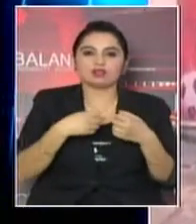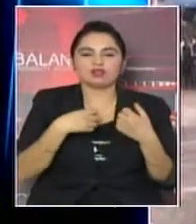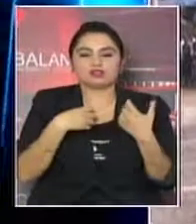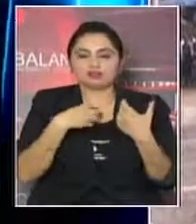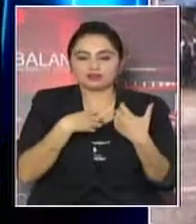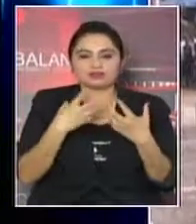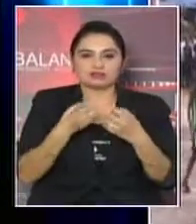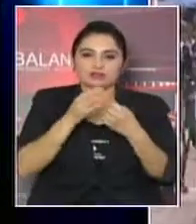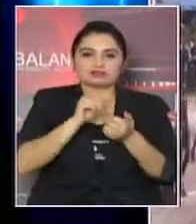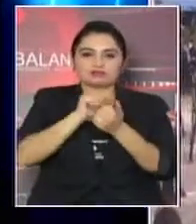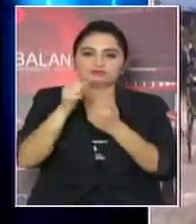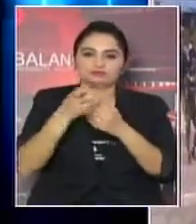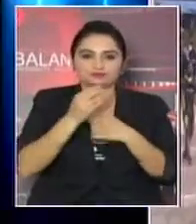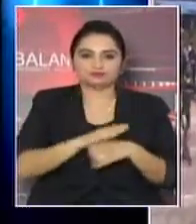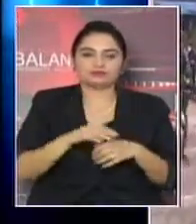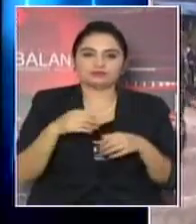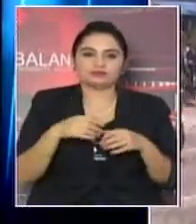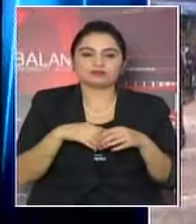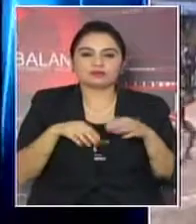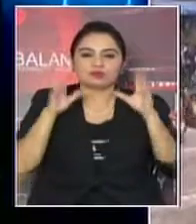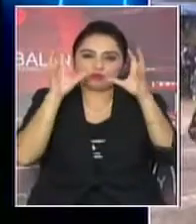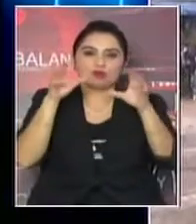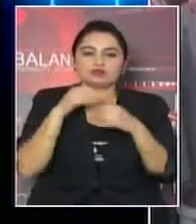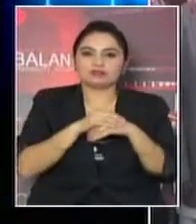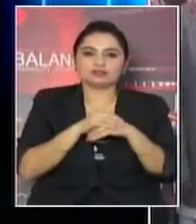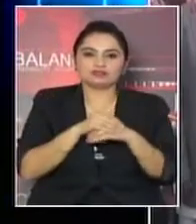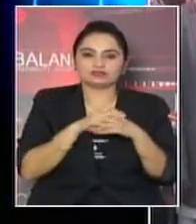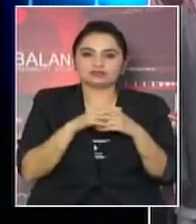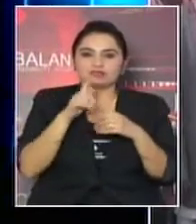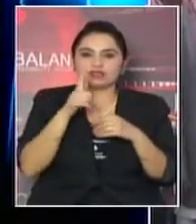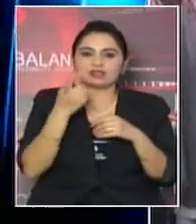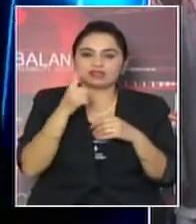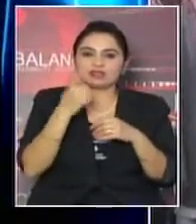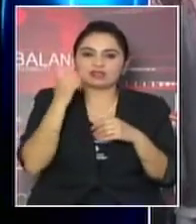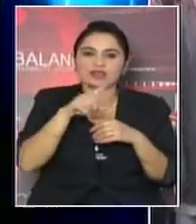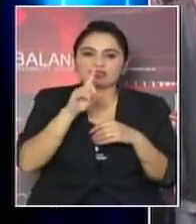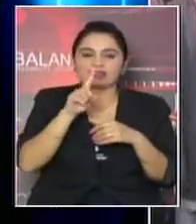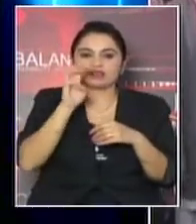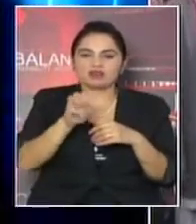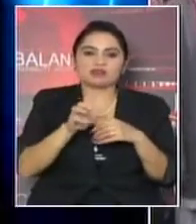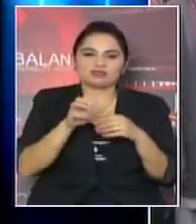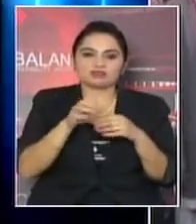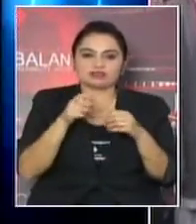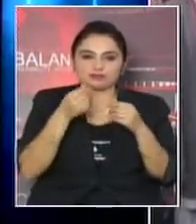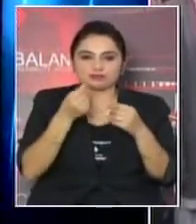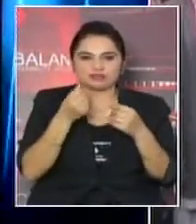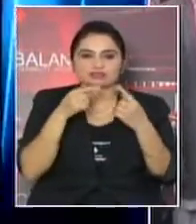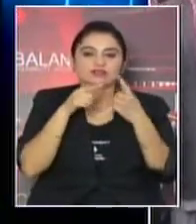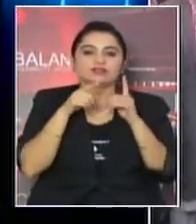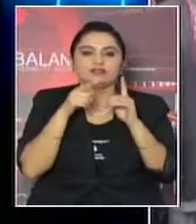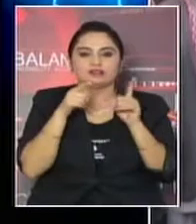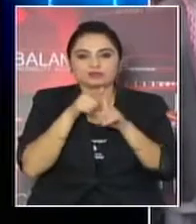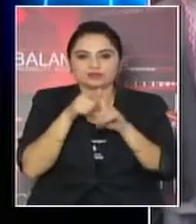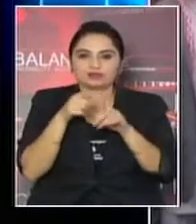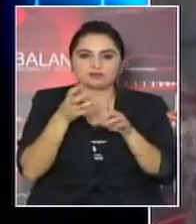प्राप्त गरे। भलिबलतर्फ प्रथम हुने समूह स्पोर्टहोलिक सपले 1,01,000 नगद रुपियाँ पुरस्कारसहित ट्रफी, मेडल र